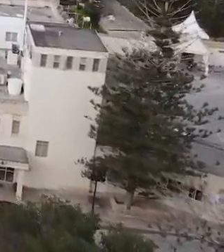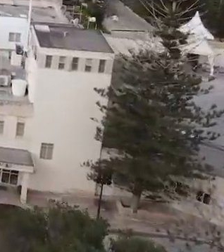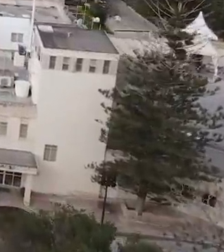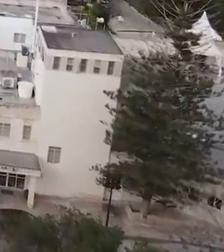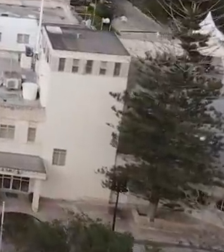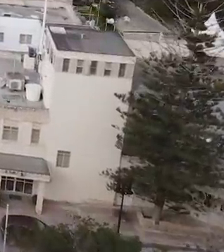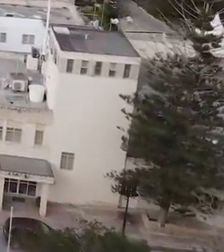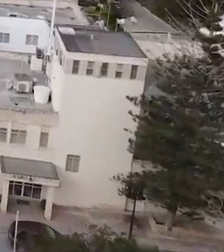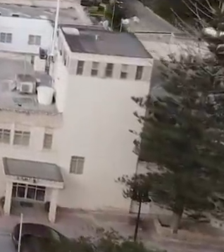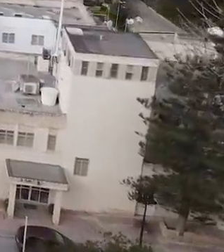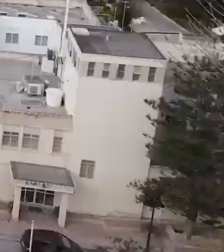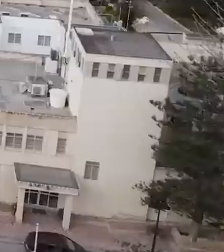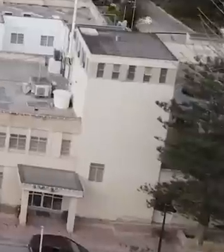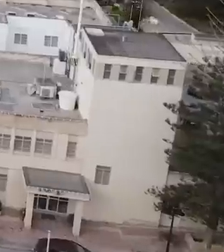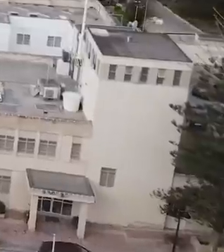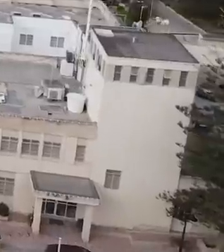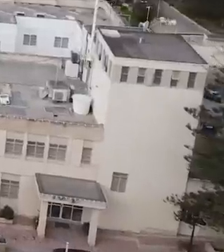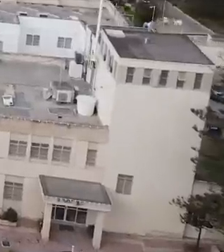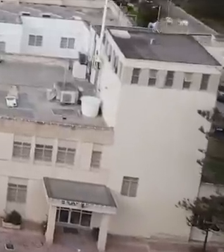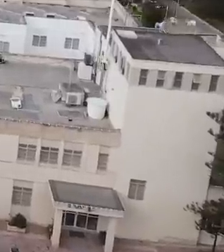memliam habali,